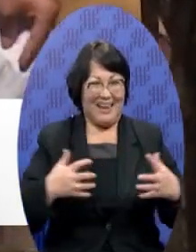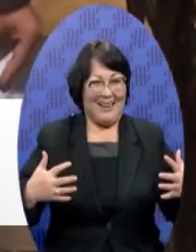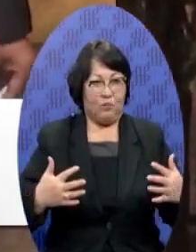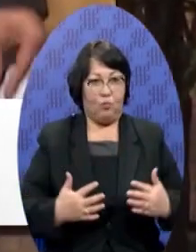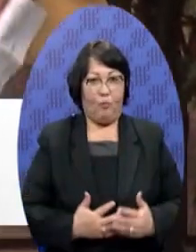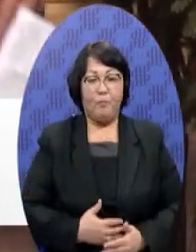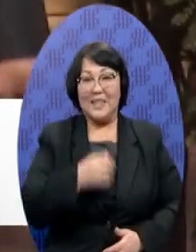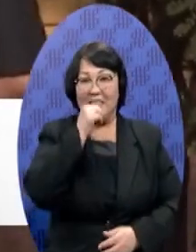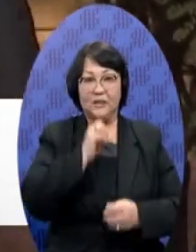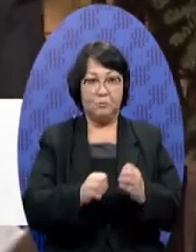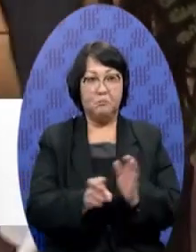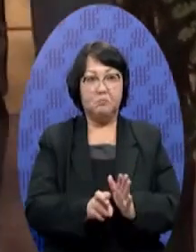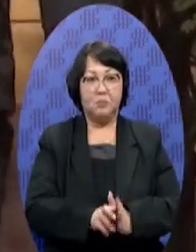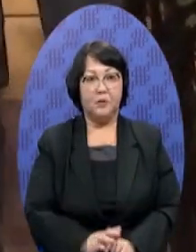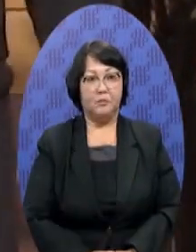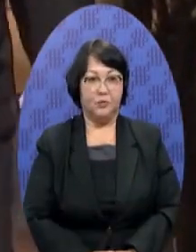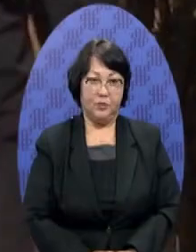боломжтойг их сурвалжууд хэлж байна.